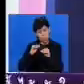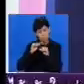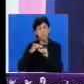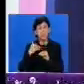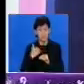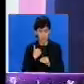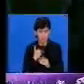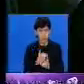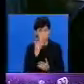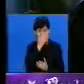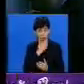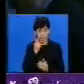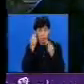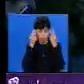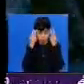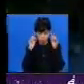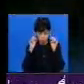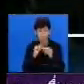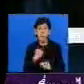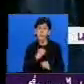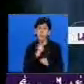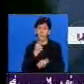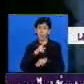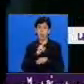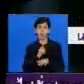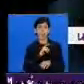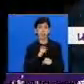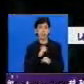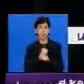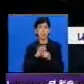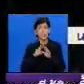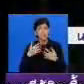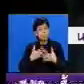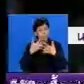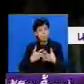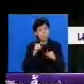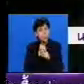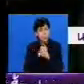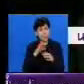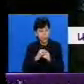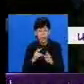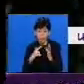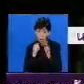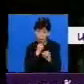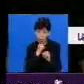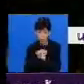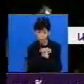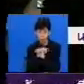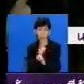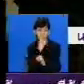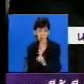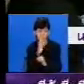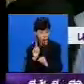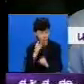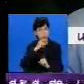ค่ะนายอภิสิทธิ์เวชชาชีวะนายกรัฐมนตรีได้เป็นประธานในการเปิดโรงงานต้นแบบการผลิตวัคซีนป้องกันไข้หวัดใหญ่แห่งแรก